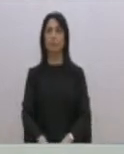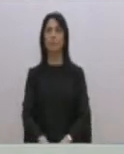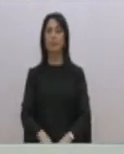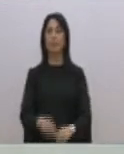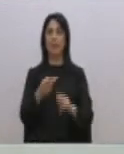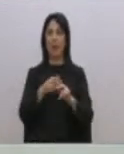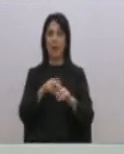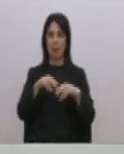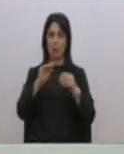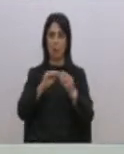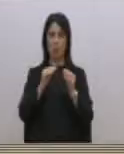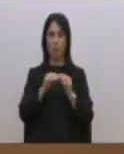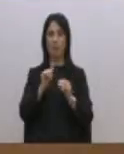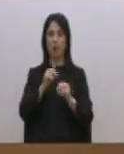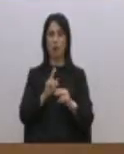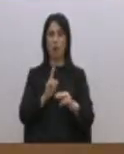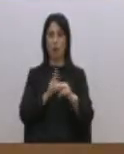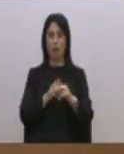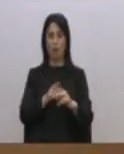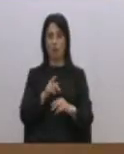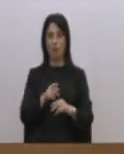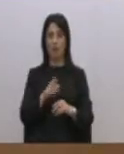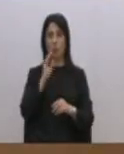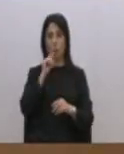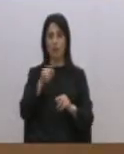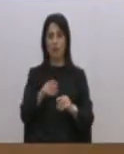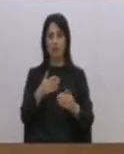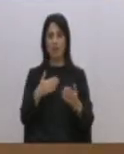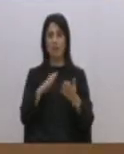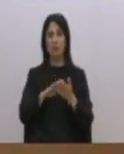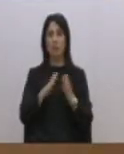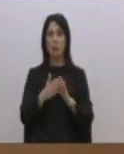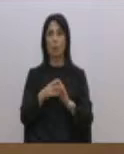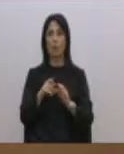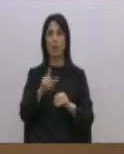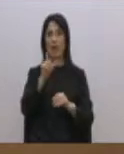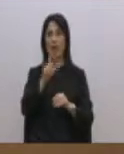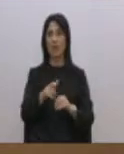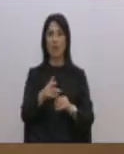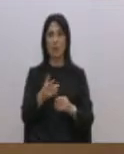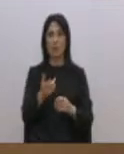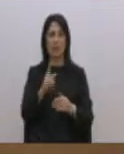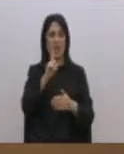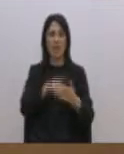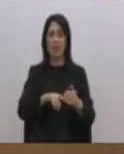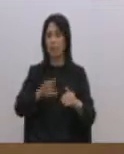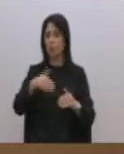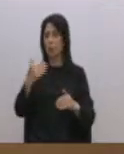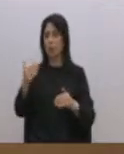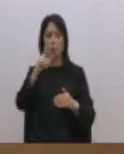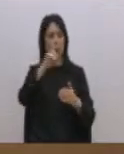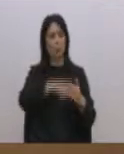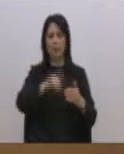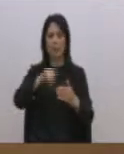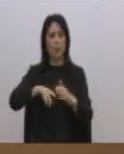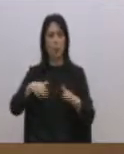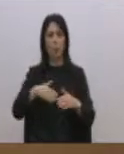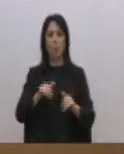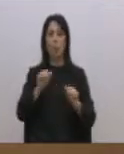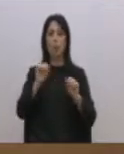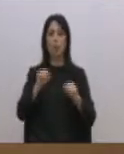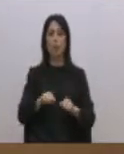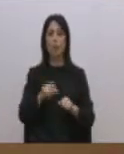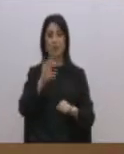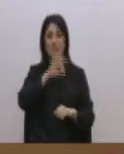Am problema să rogor am ofrat, roța se timp gomare obac. So, Adam Ian era, iar să religii mă spune, dar rogor și uzgheb, ca